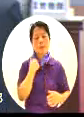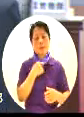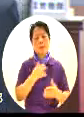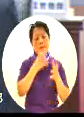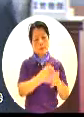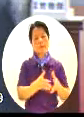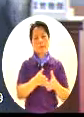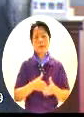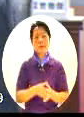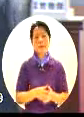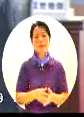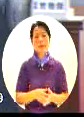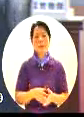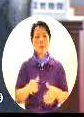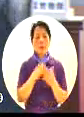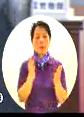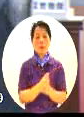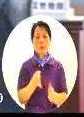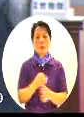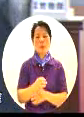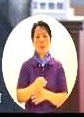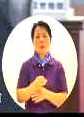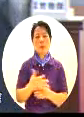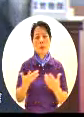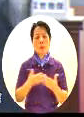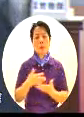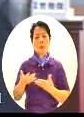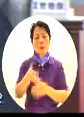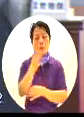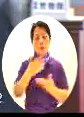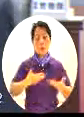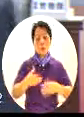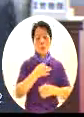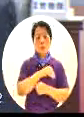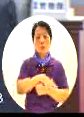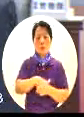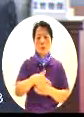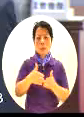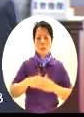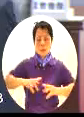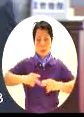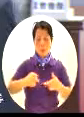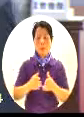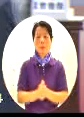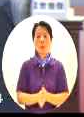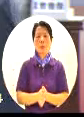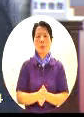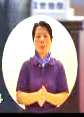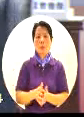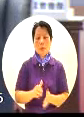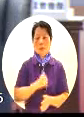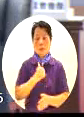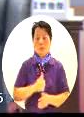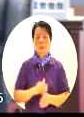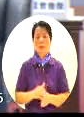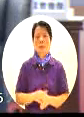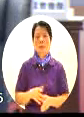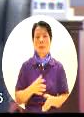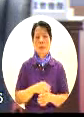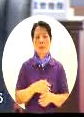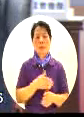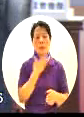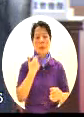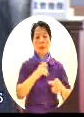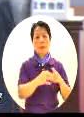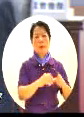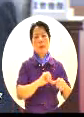那还算我们整个财务的结构应该有所改善。起码阿里马公民营化第